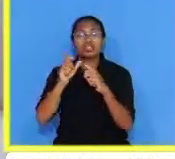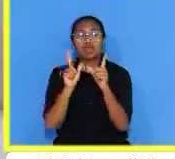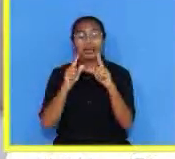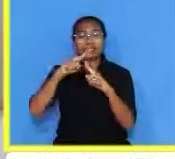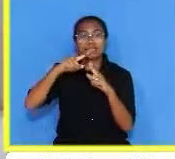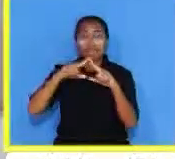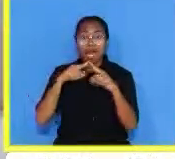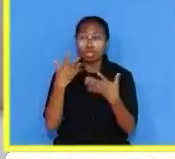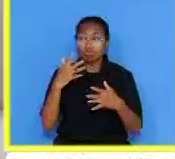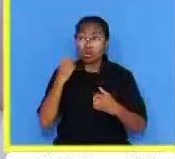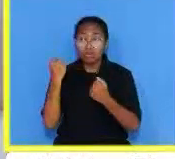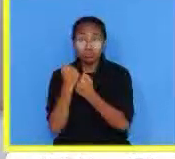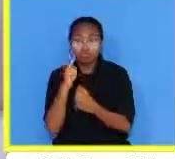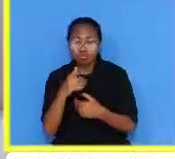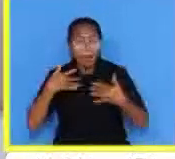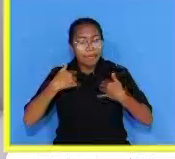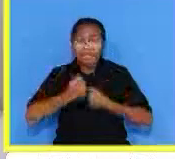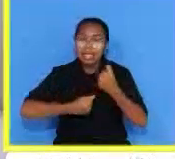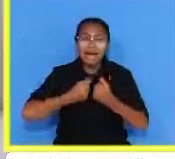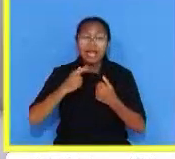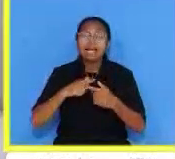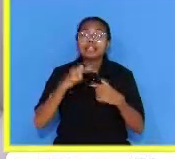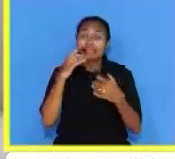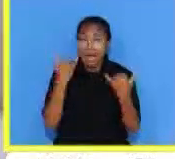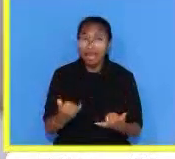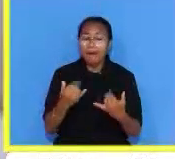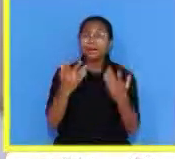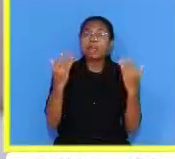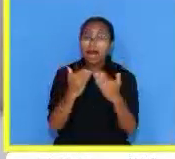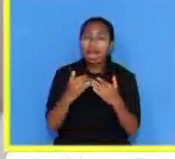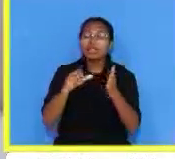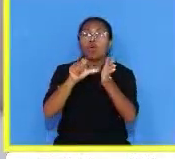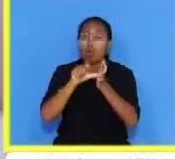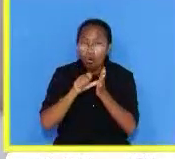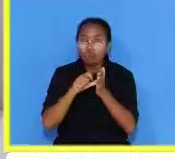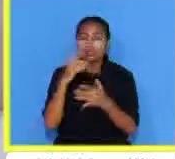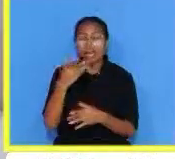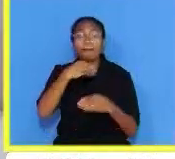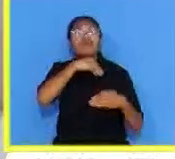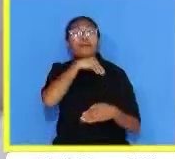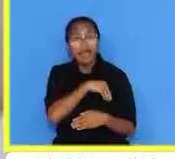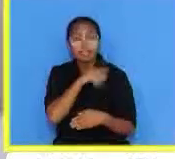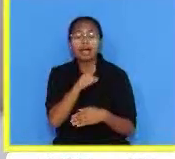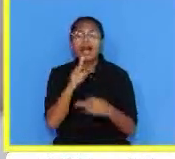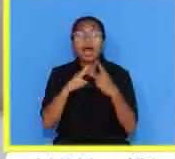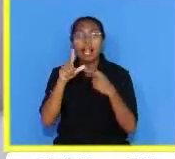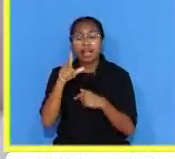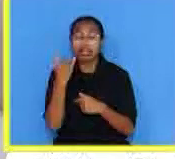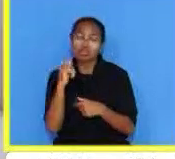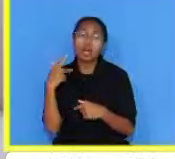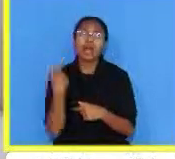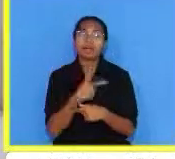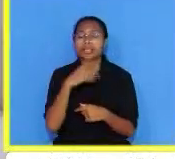sini sudah bergerak. Tinggal sekarang masyarakat tolong bisa memanfaatkan hal-hal yang tadi kami